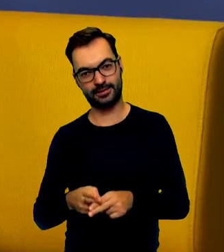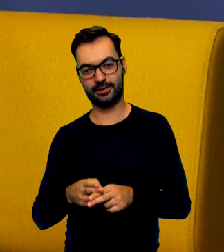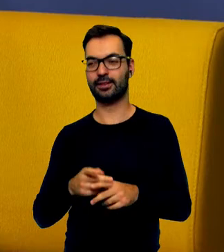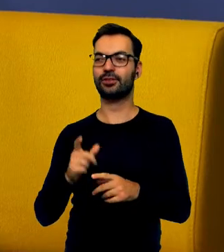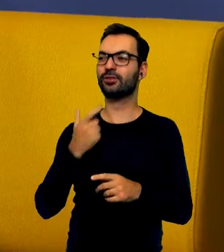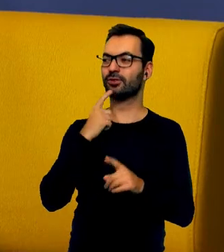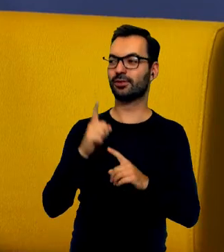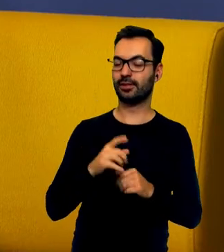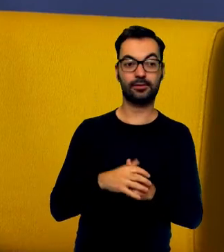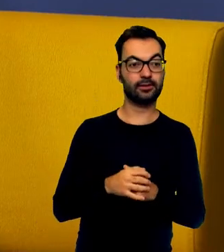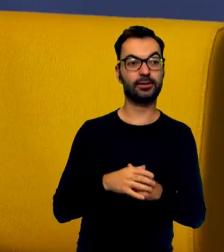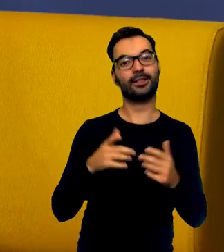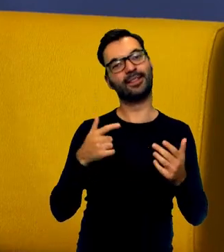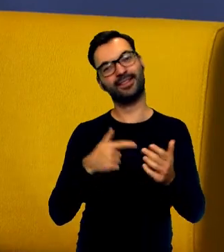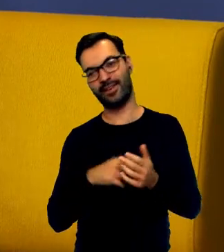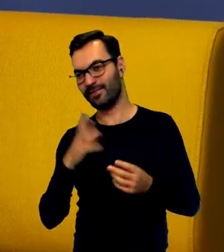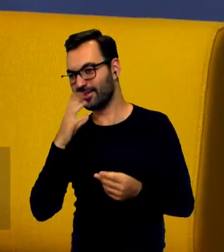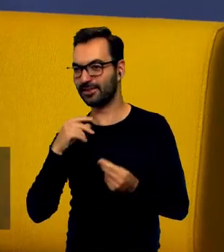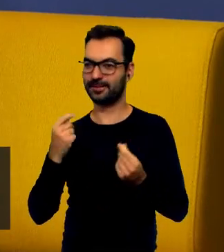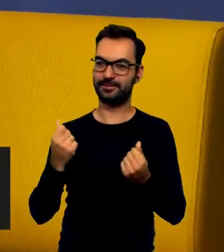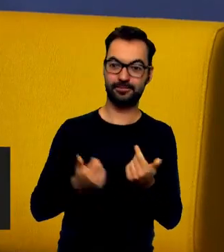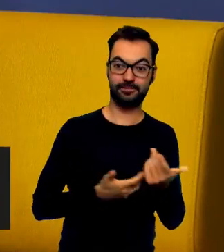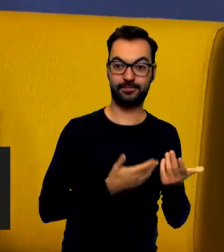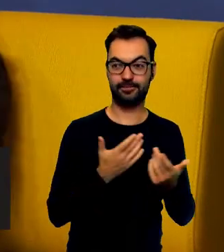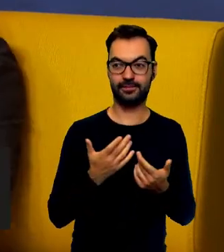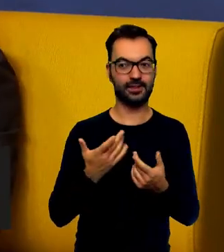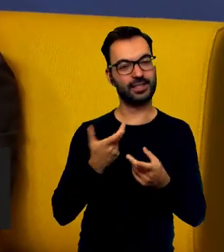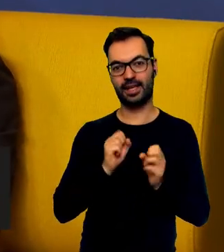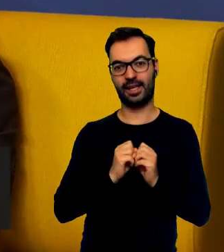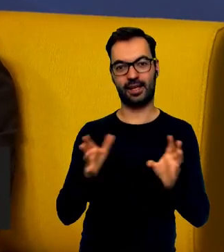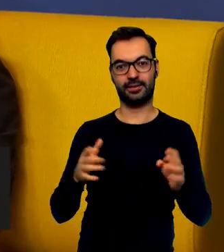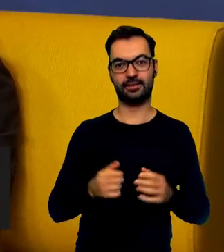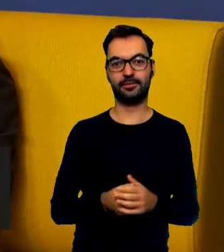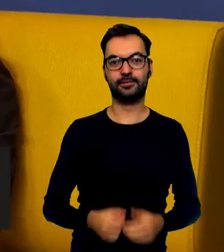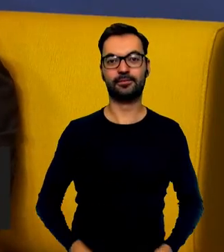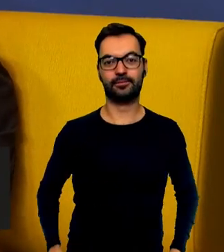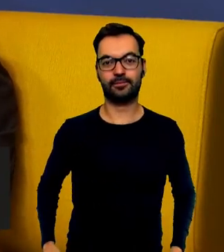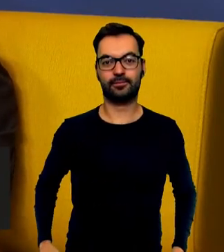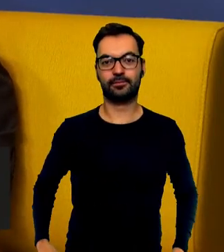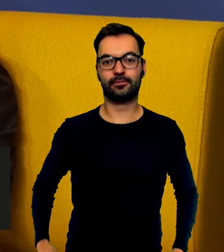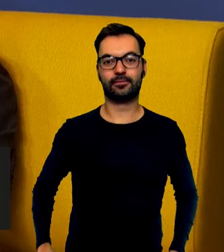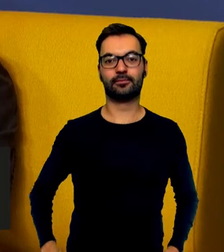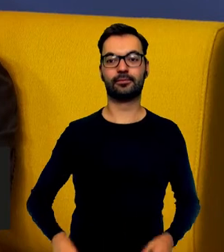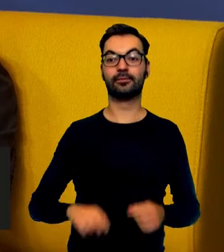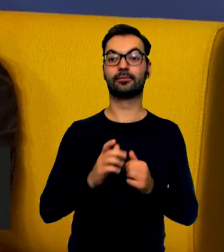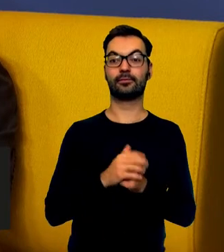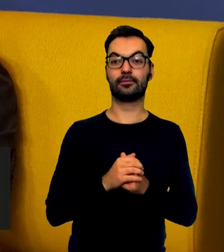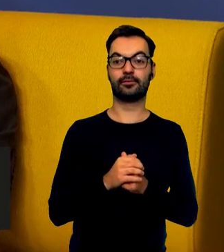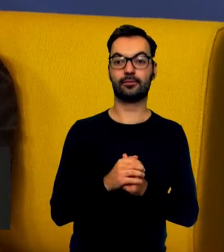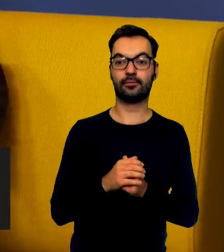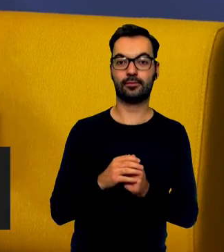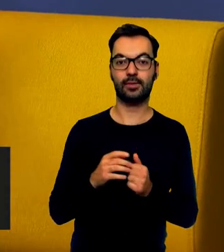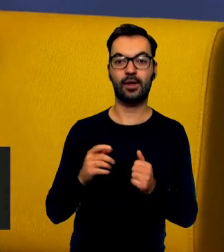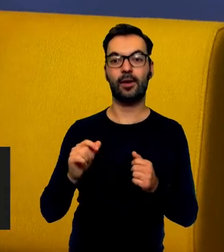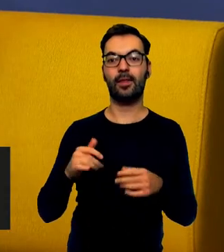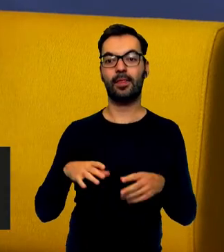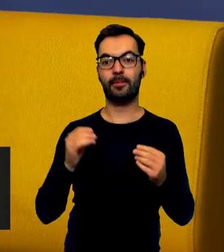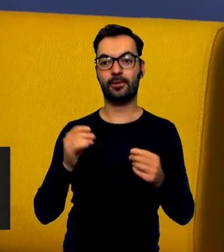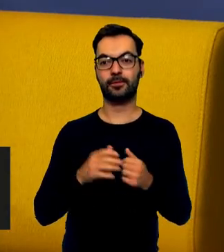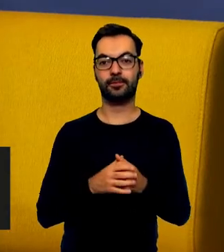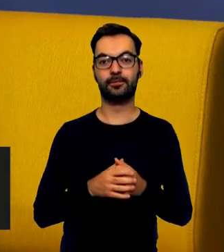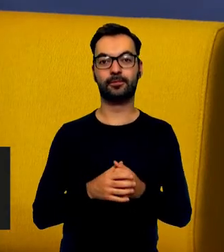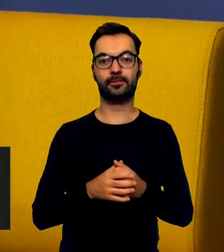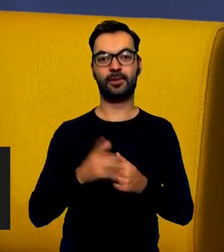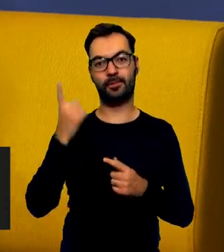też może się wydawać dość nieoczywiste, myślę, bo w pierwszym odruchu,